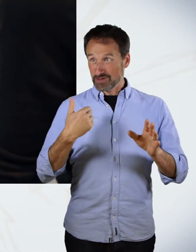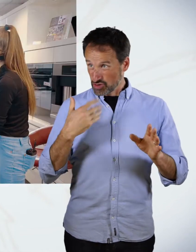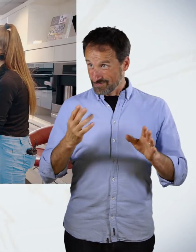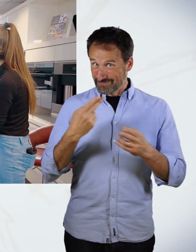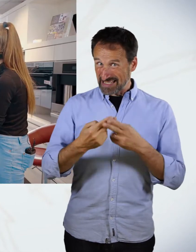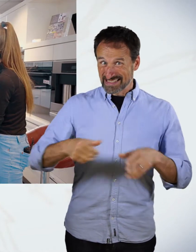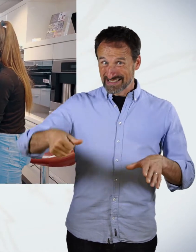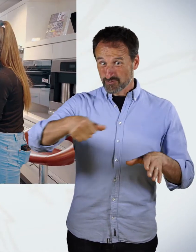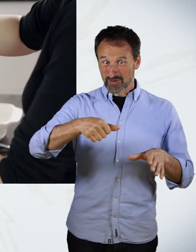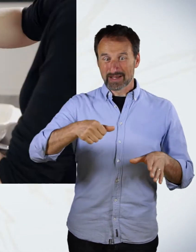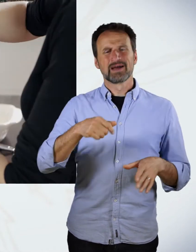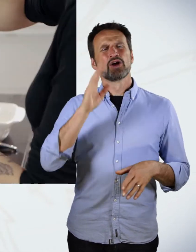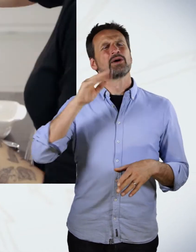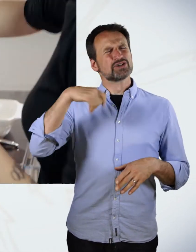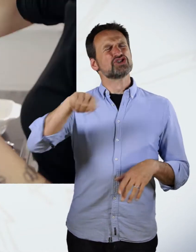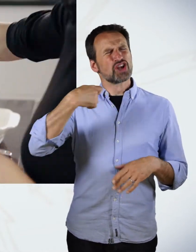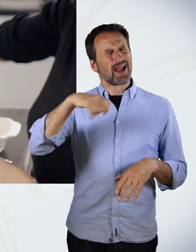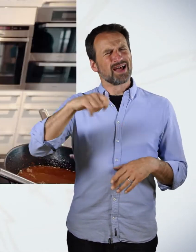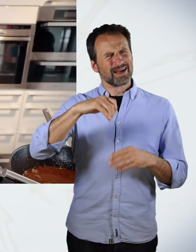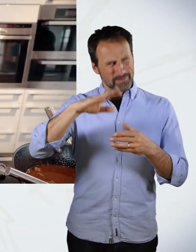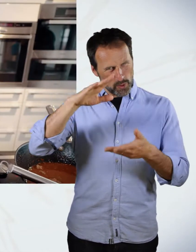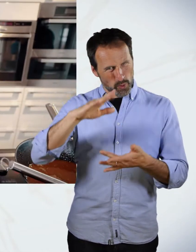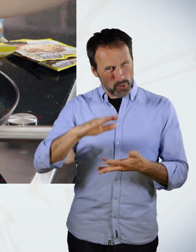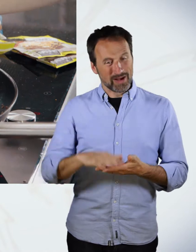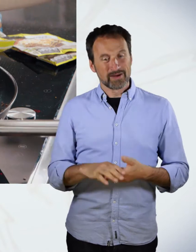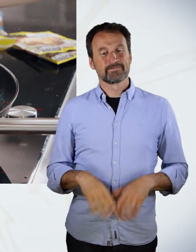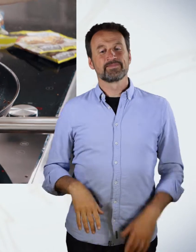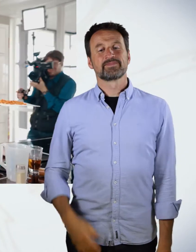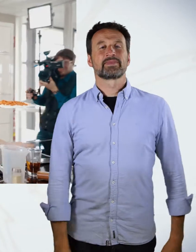drüber? Schüttel noch, dass alles runtergeht.